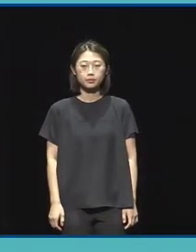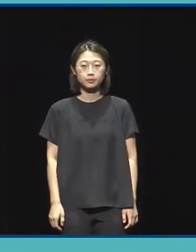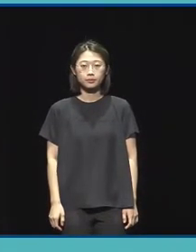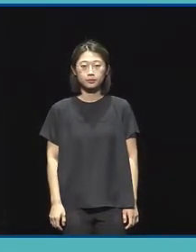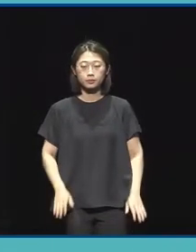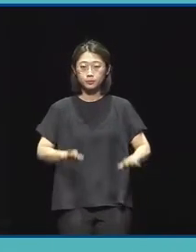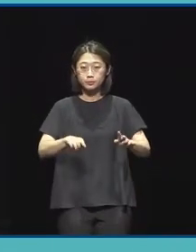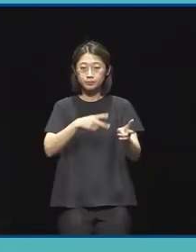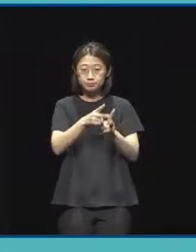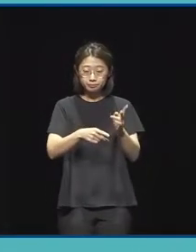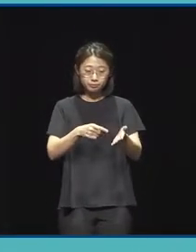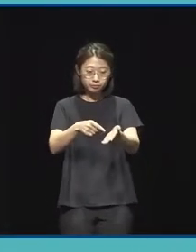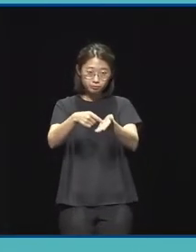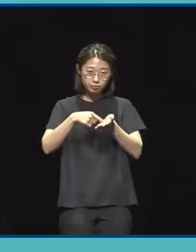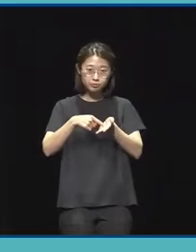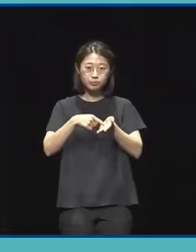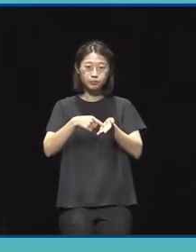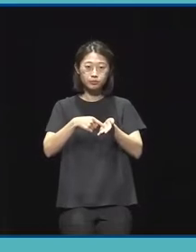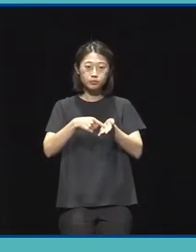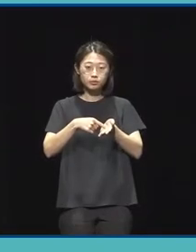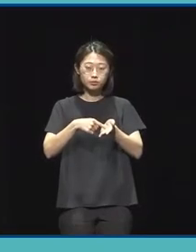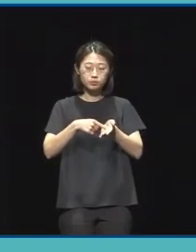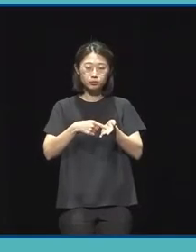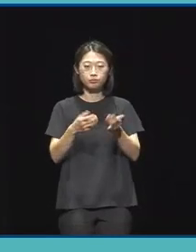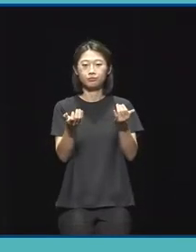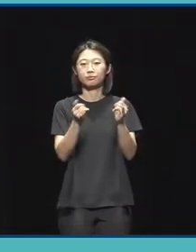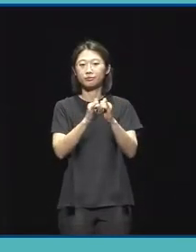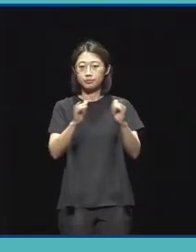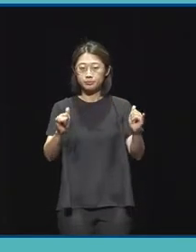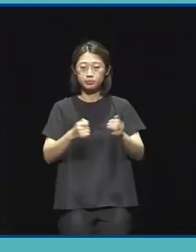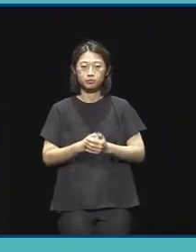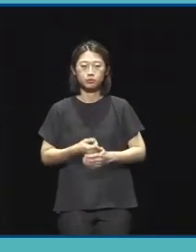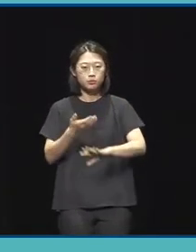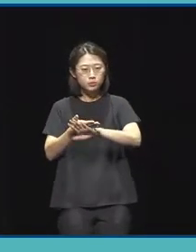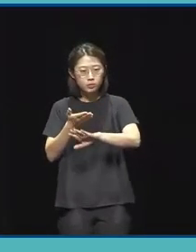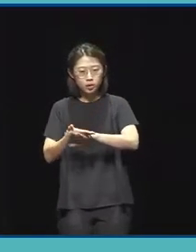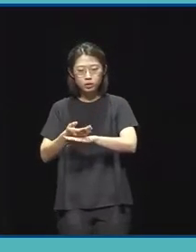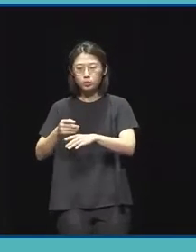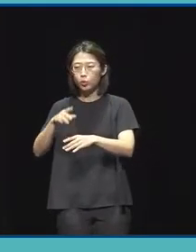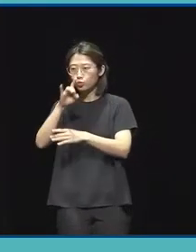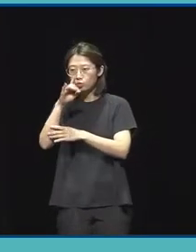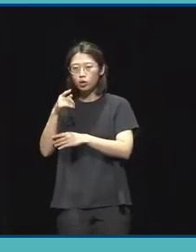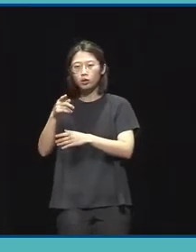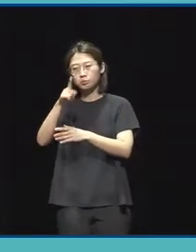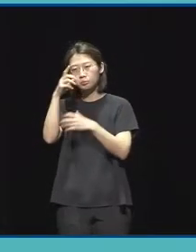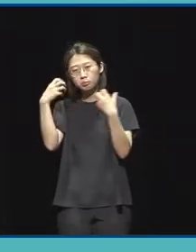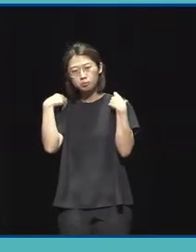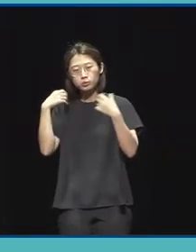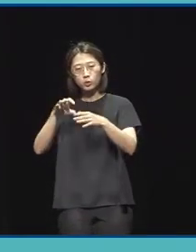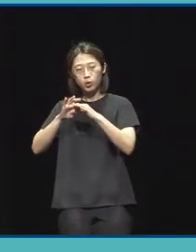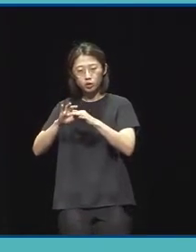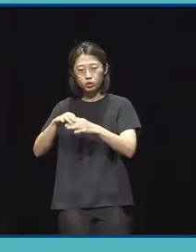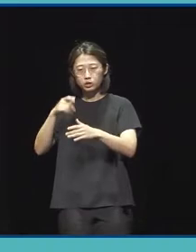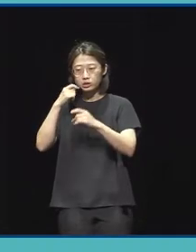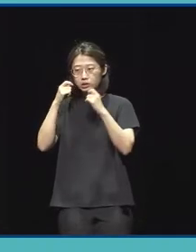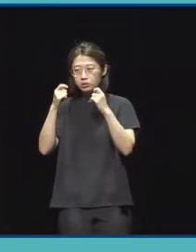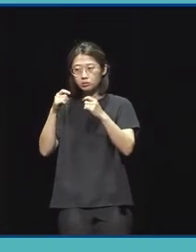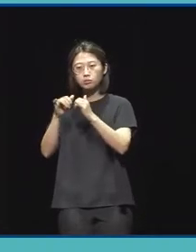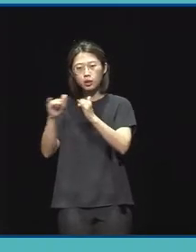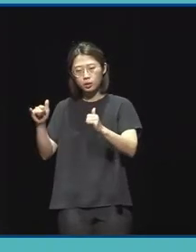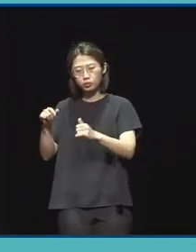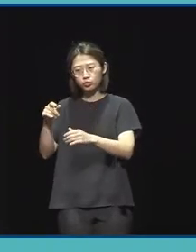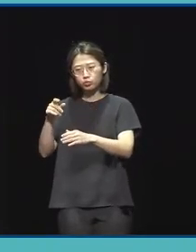본 사업에 참여하는 무대기술 인턴에 대해 기금 타 사업 및 중앙부처 자치단체의 보조금으로 인건비 추가